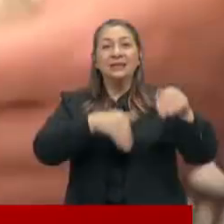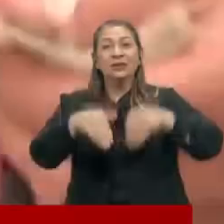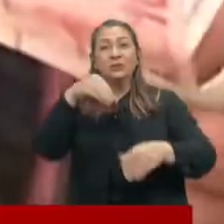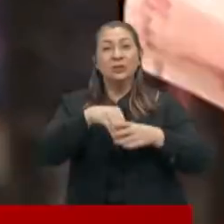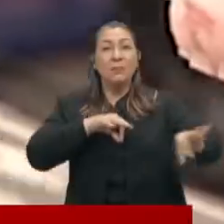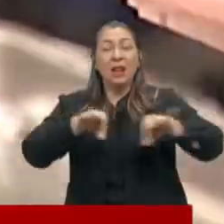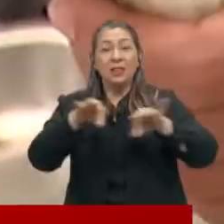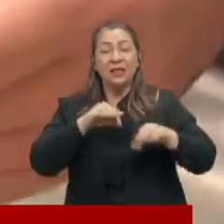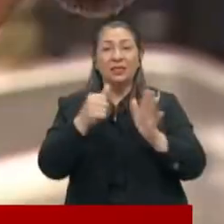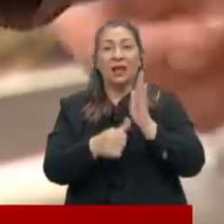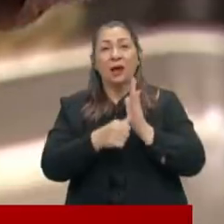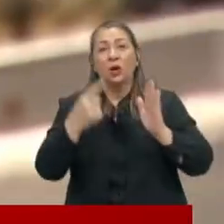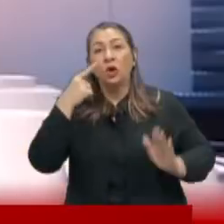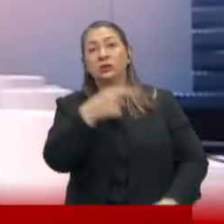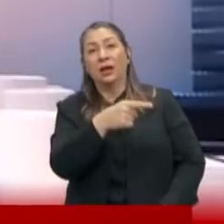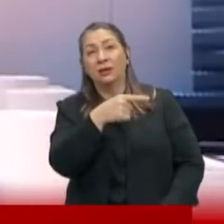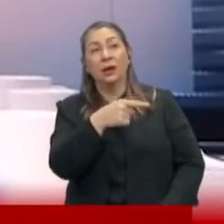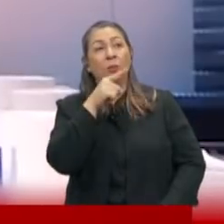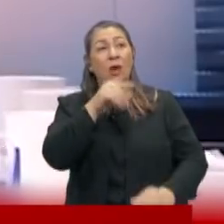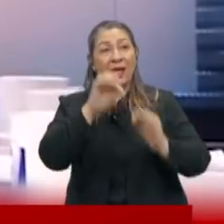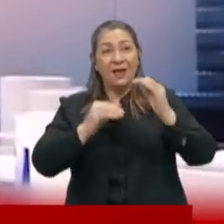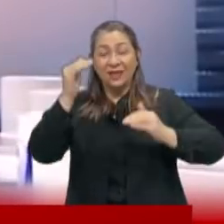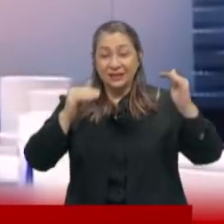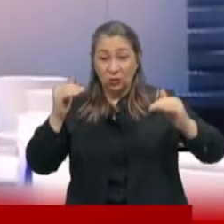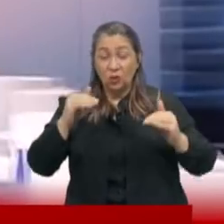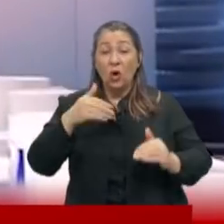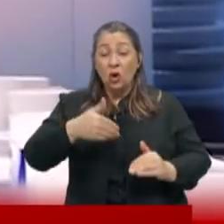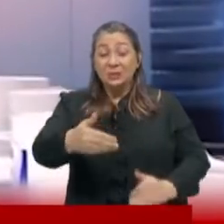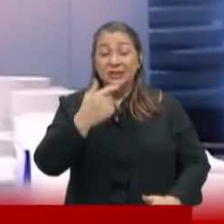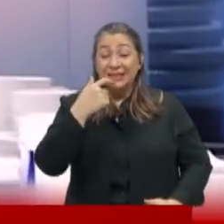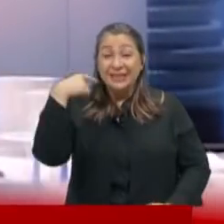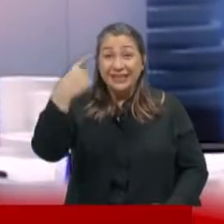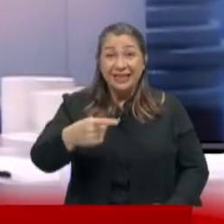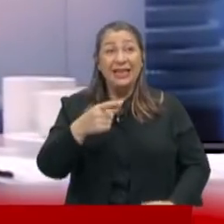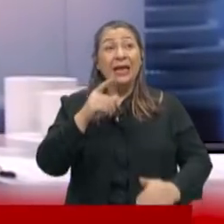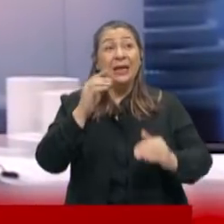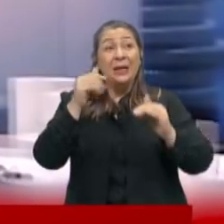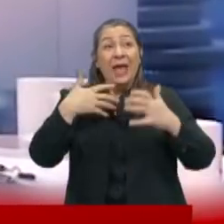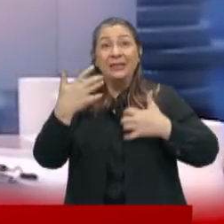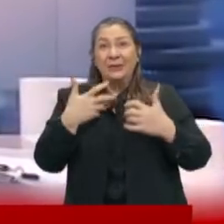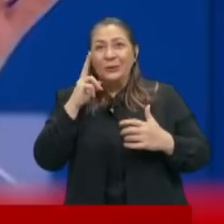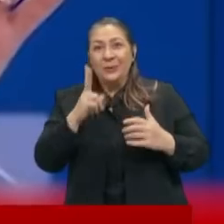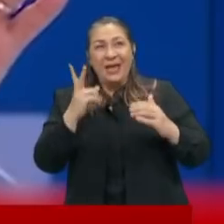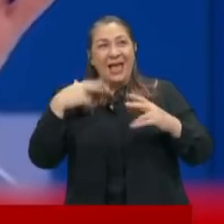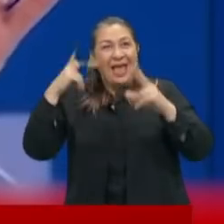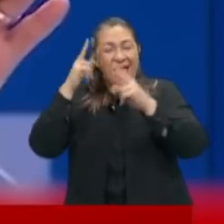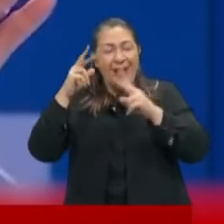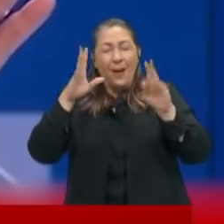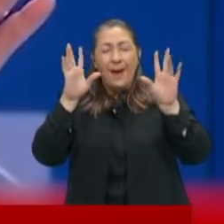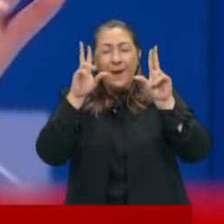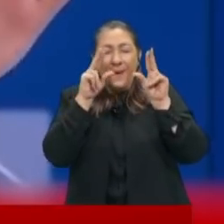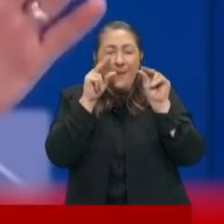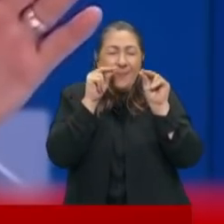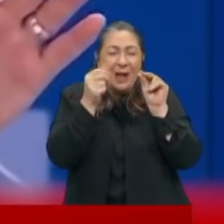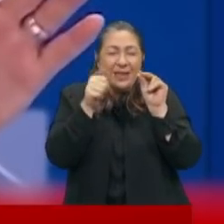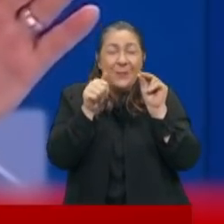için planlanan tarihi işaret etti. Bu enflasyon önümüzdeki yıl geleceğe noktalar heyecanlanıyorum. Hani hep de hayal edersiniz de şöyle bir